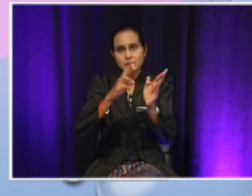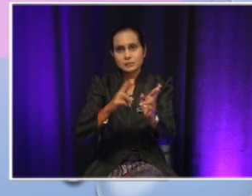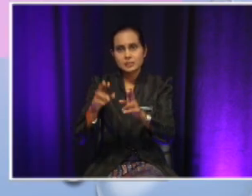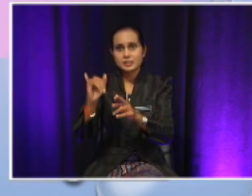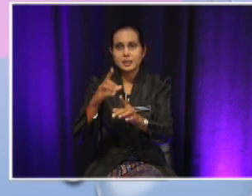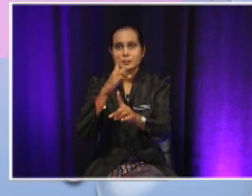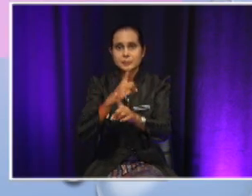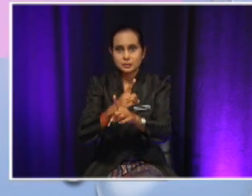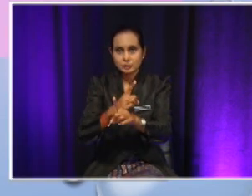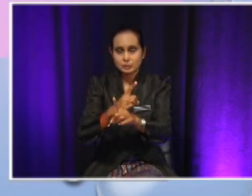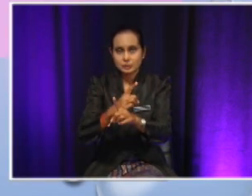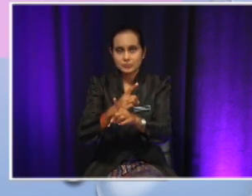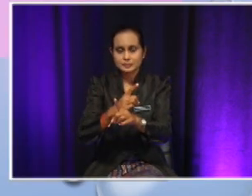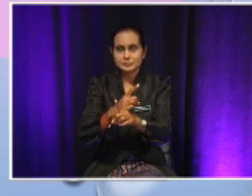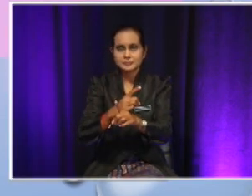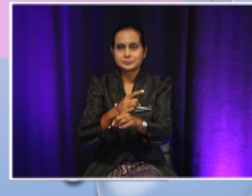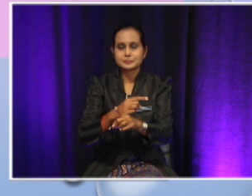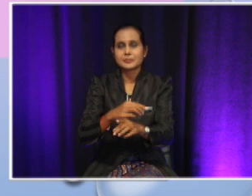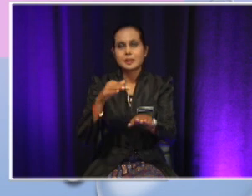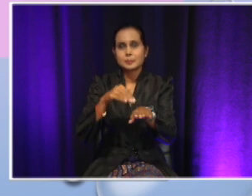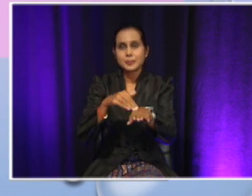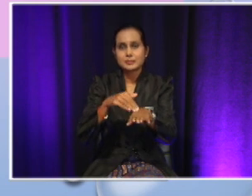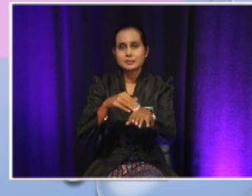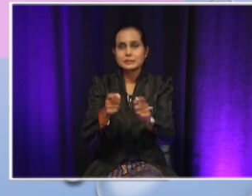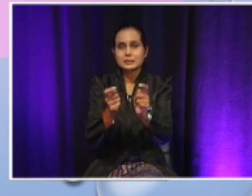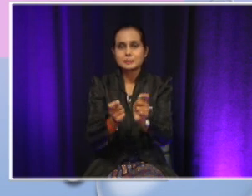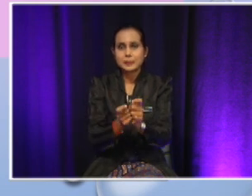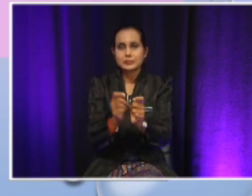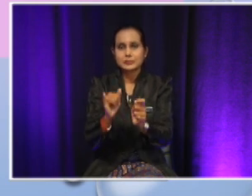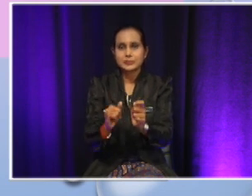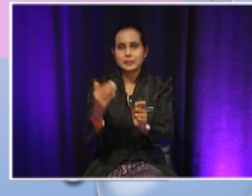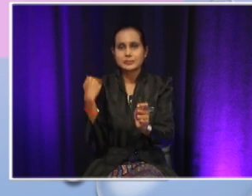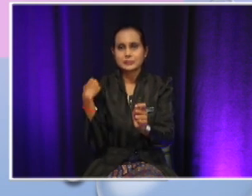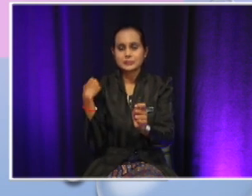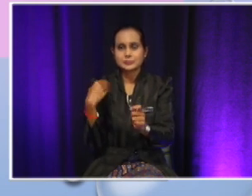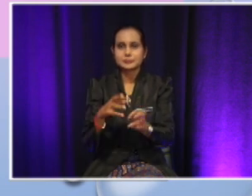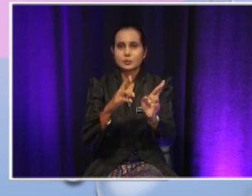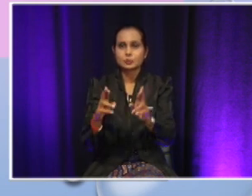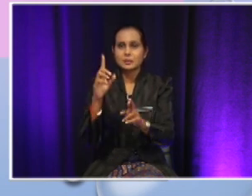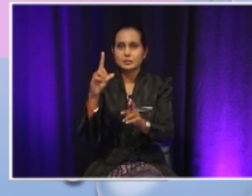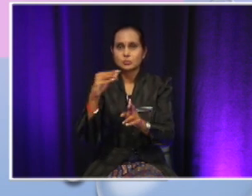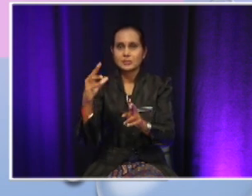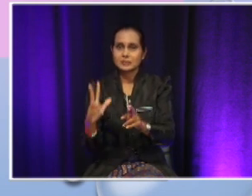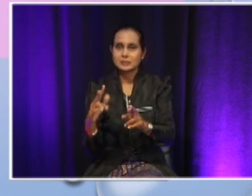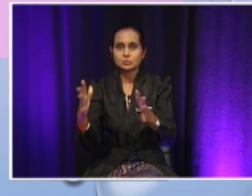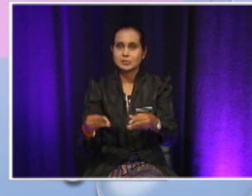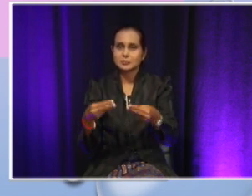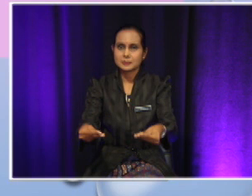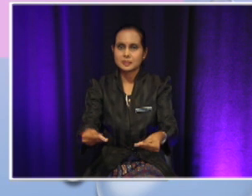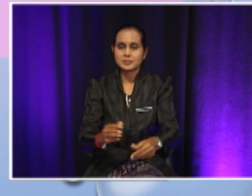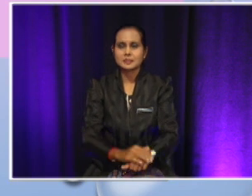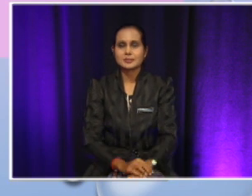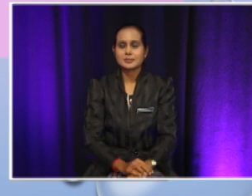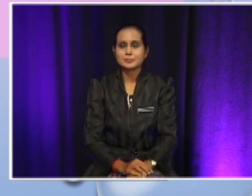bagi proses penuaian tersebut pada ruang yang disediakan. Urutan 1 dan 3 diberi. Sekarang ni, kalau